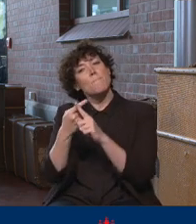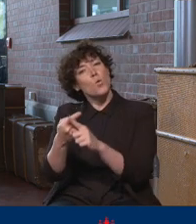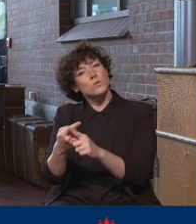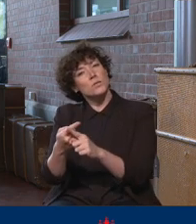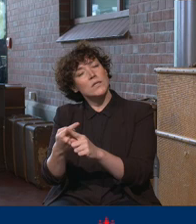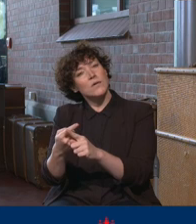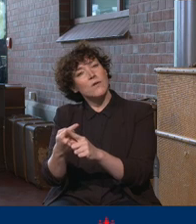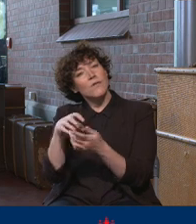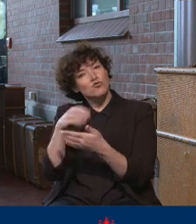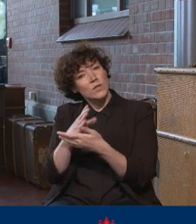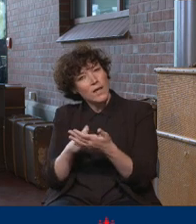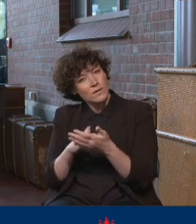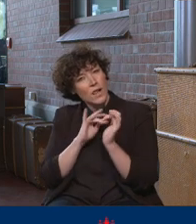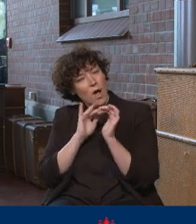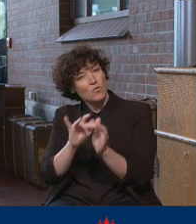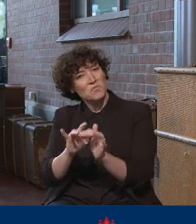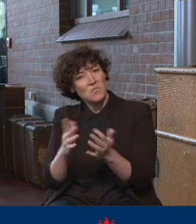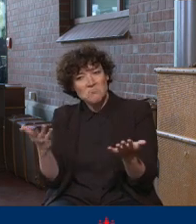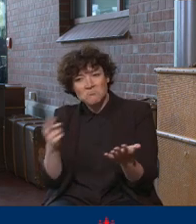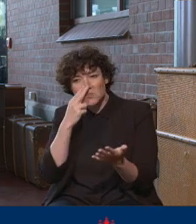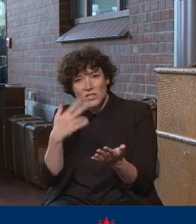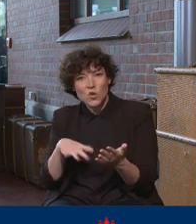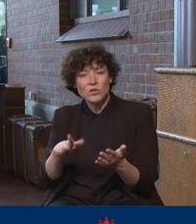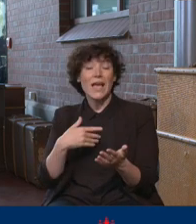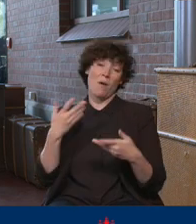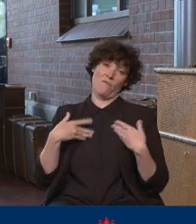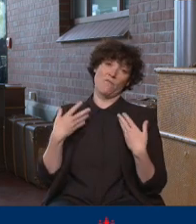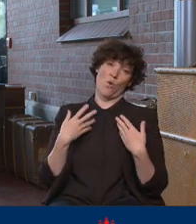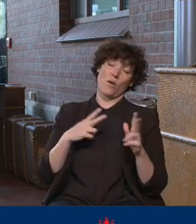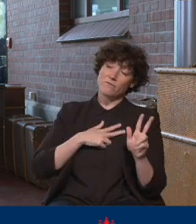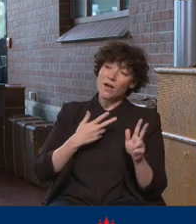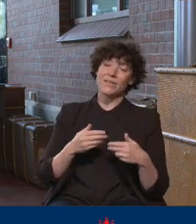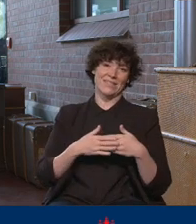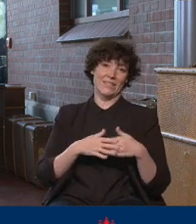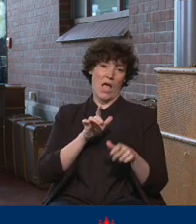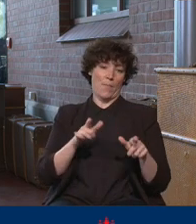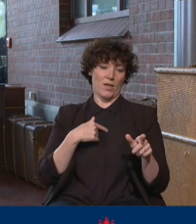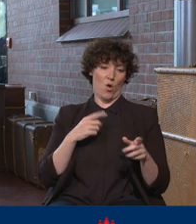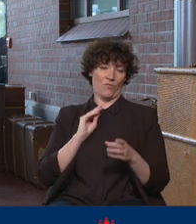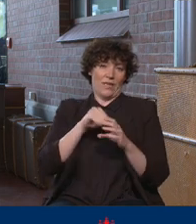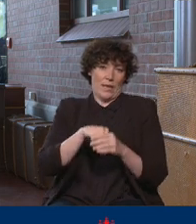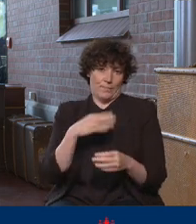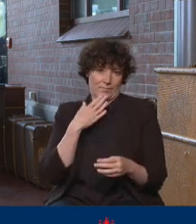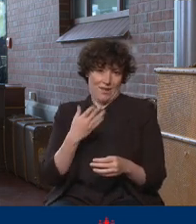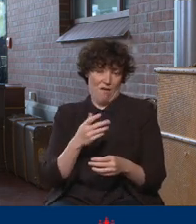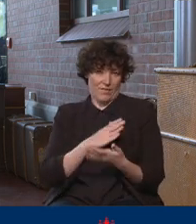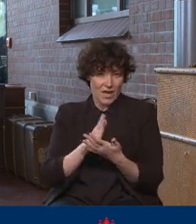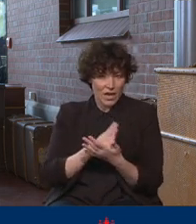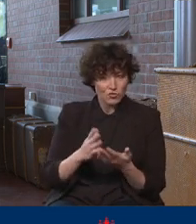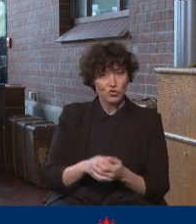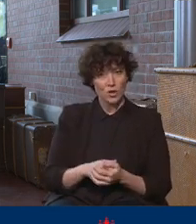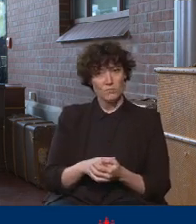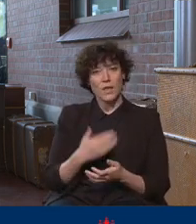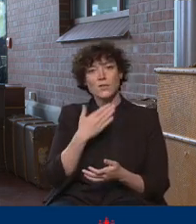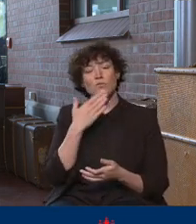freuen uns als nachbarschaft in die planungen miteinbezogen zu werden denn aus sicht der bewohner ist vieles anders deutlicher